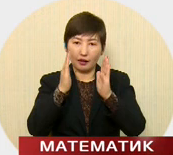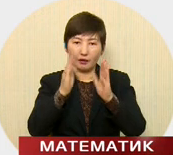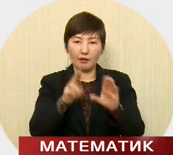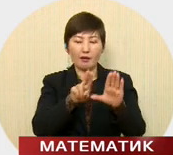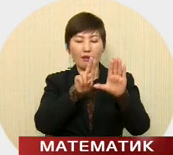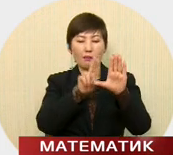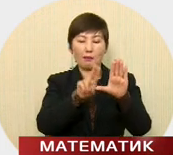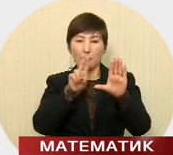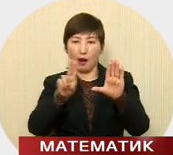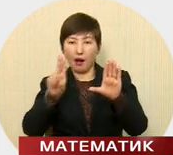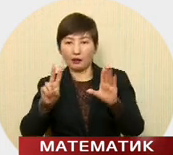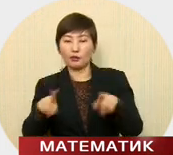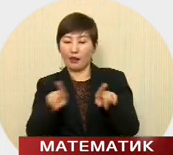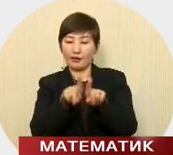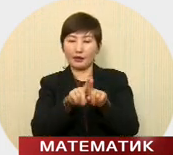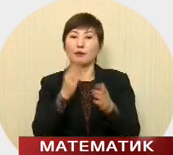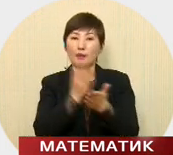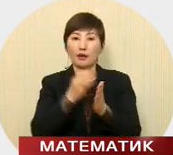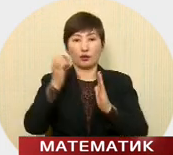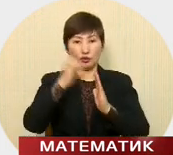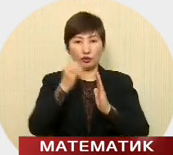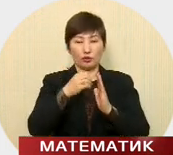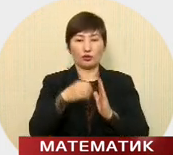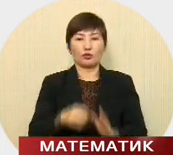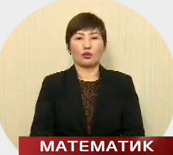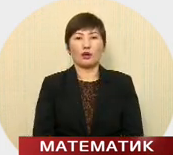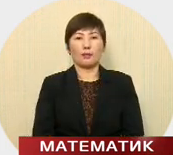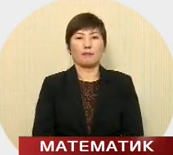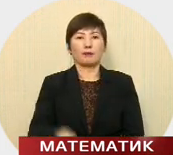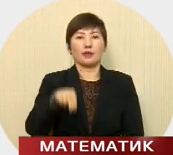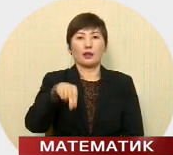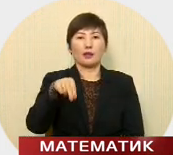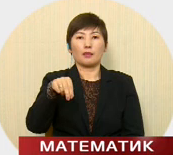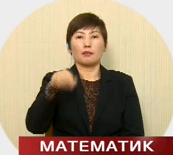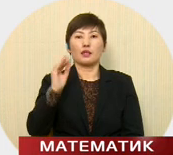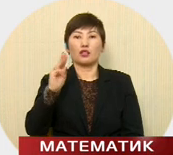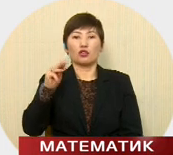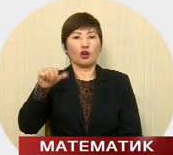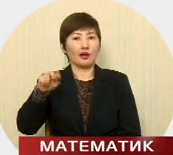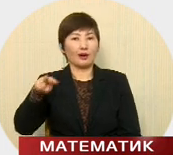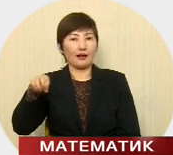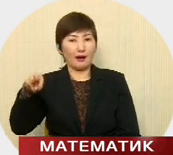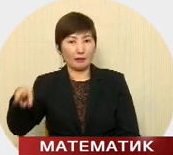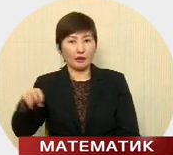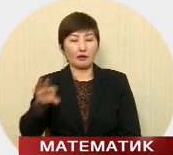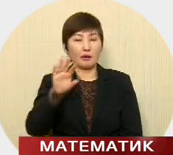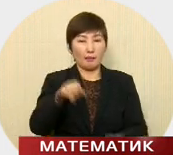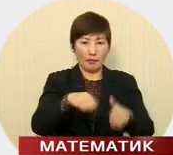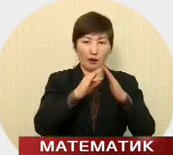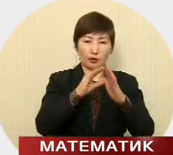авах ёстой гэдгийг анхаарах нь. За харин пиктограммыг байгуулахдаа түлхүүрийг зөв сонгож авах